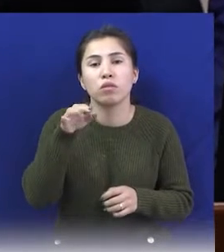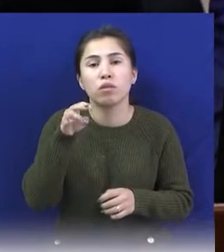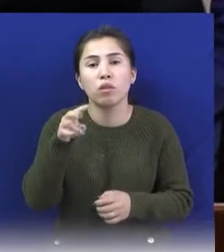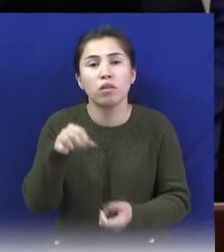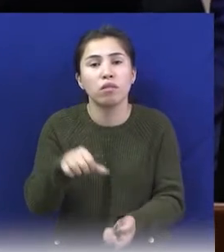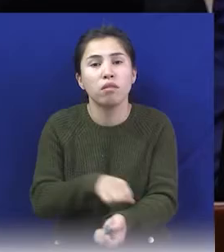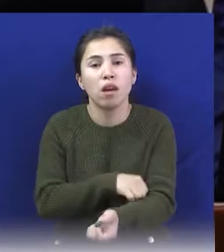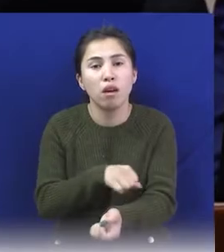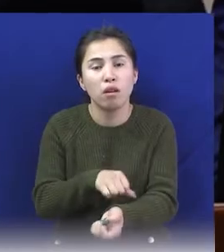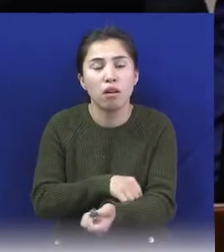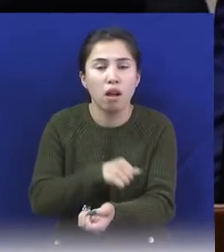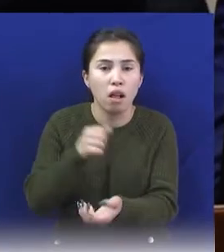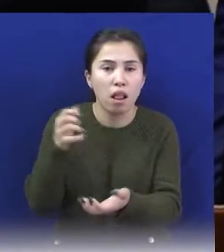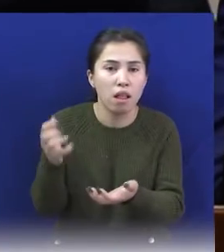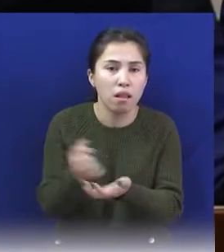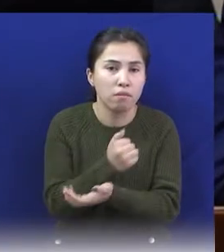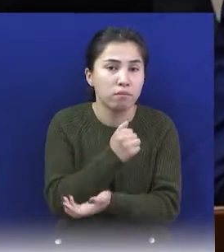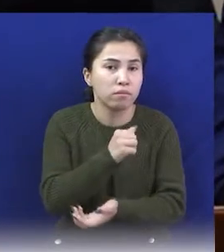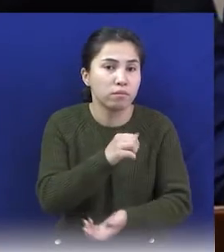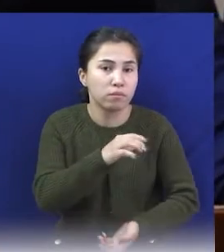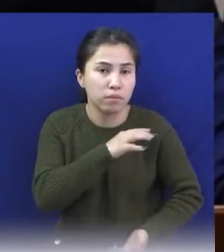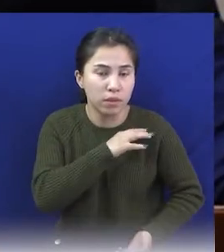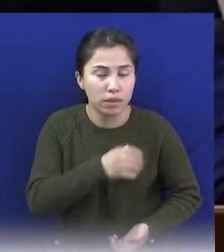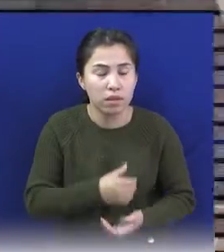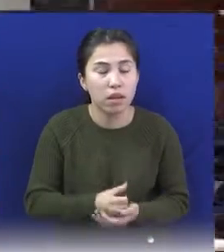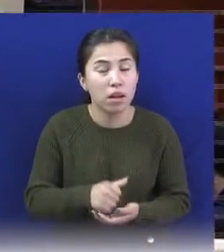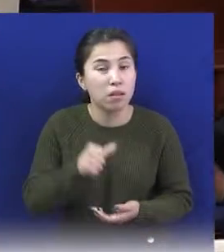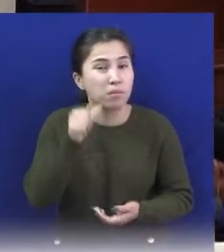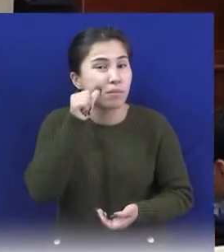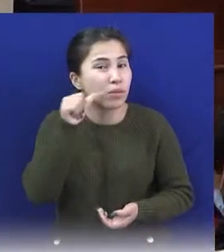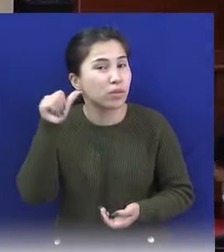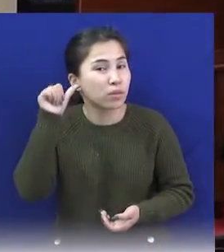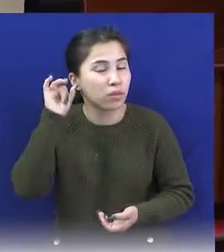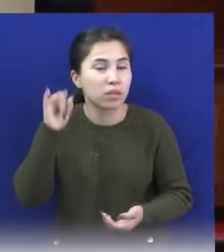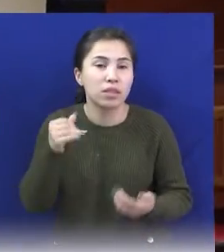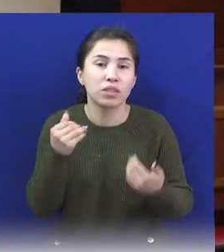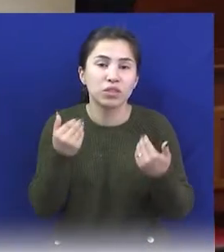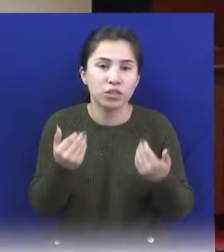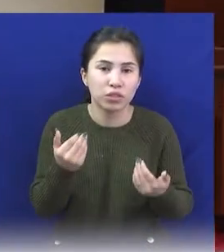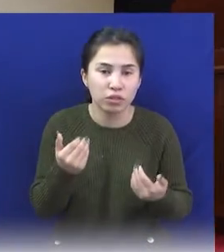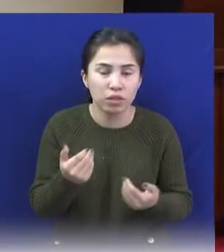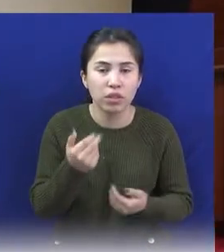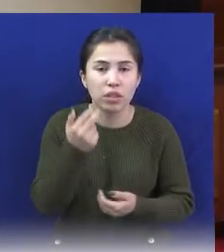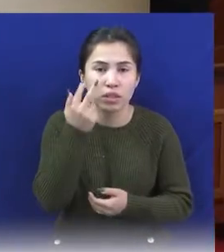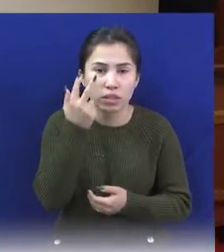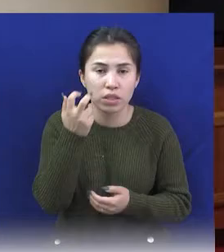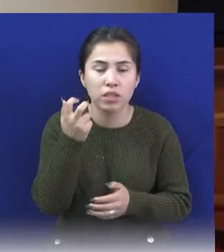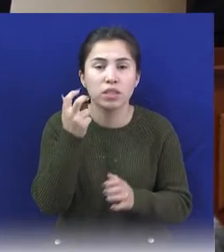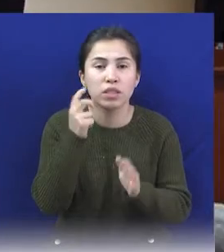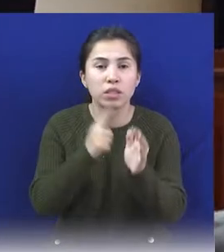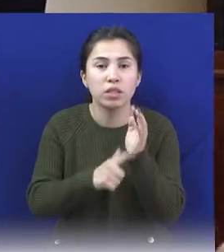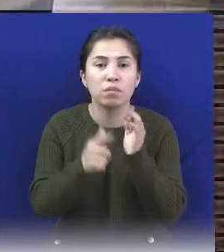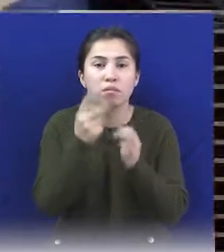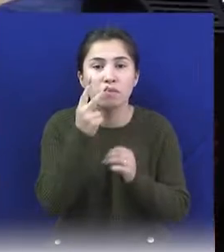По-моему, ниже. Плохая работа со средствами массовых информаций. Акимы районов и сел получили замечания и критику от